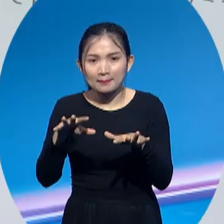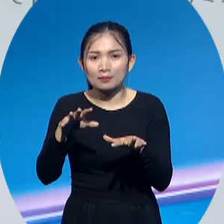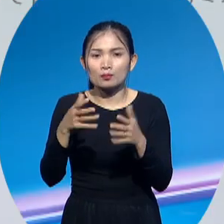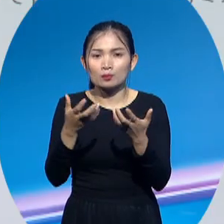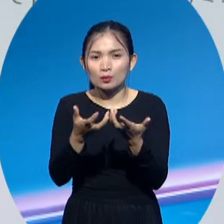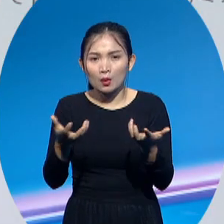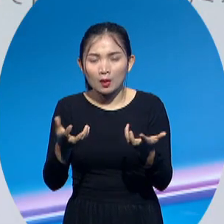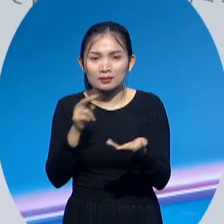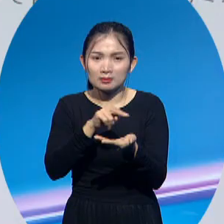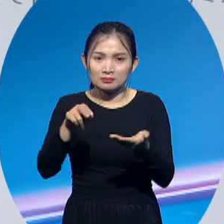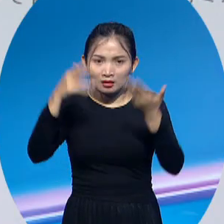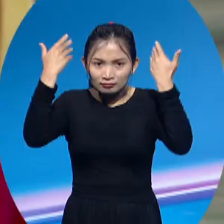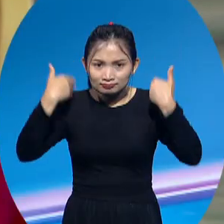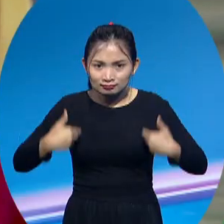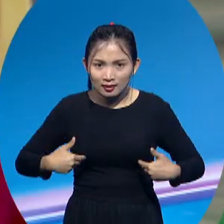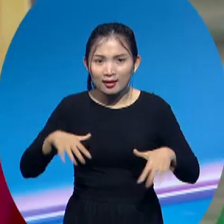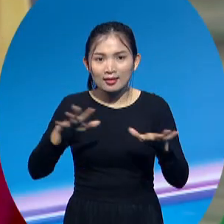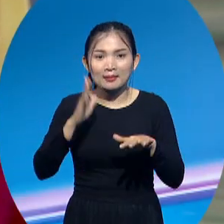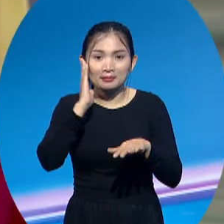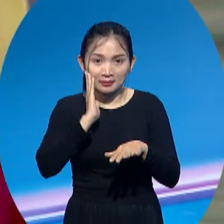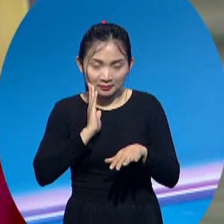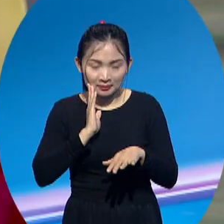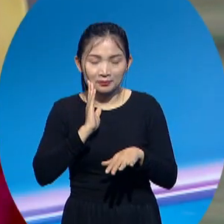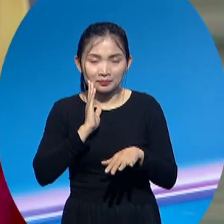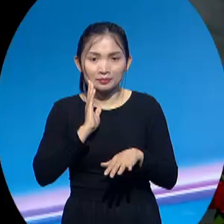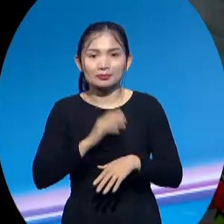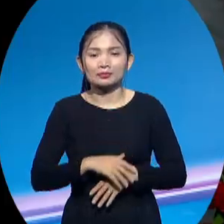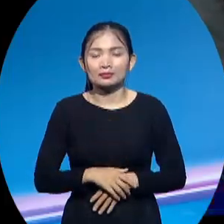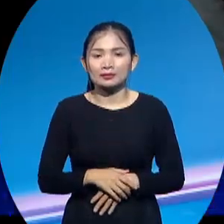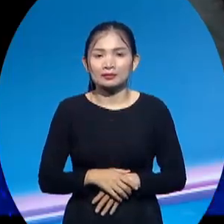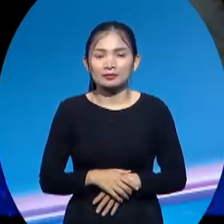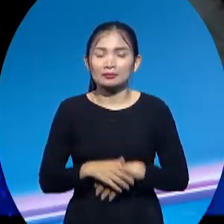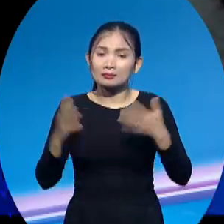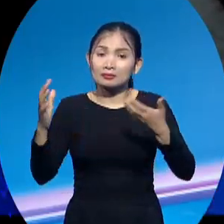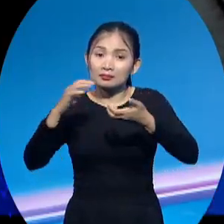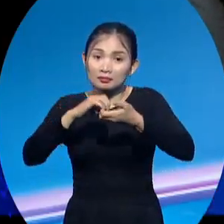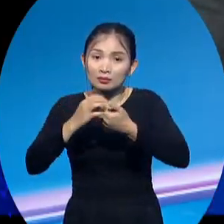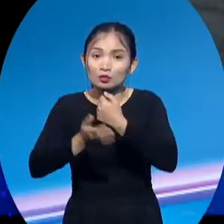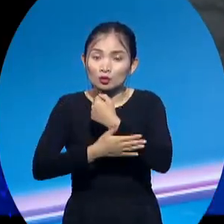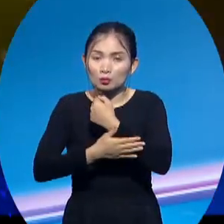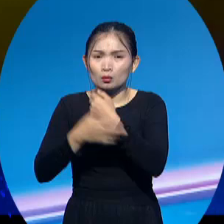dưỡng, chăm sóc cơ thể cho người tiêu dùng. Việc ký kết hợp tác này sẽ giúp đưa các sản phẩm